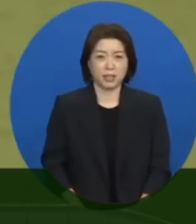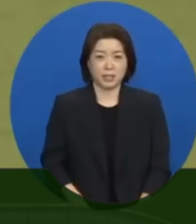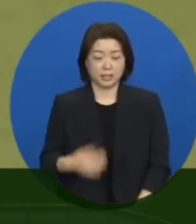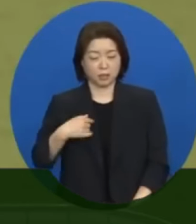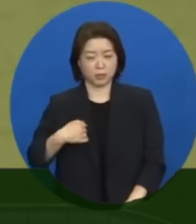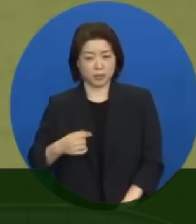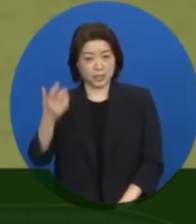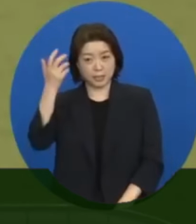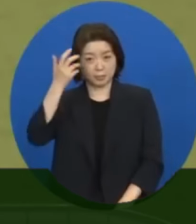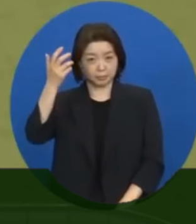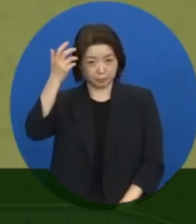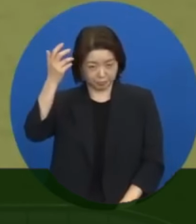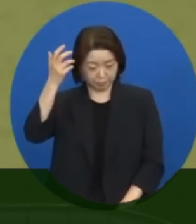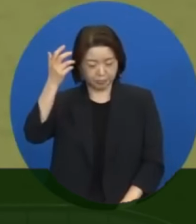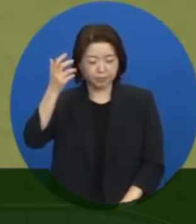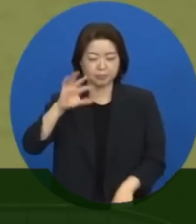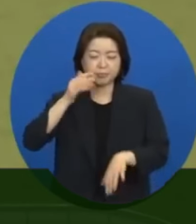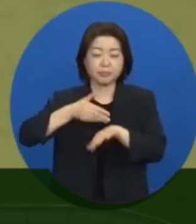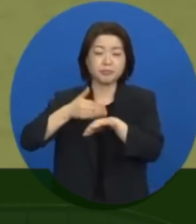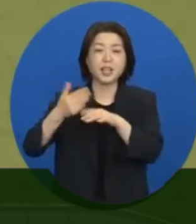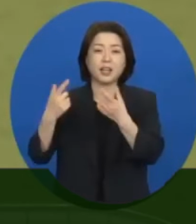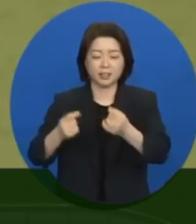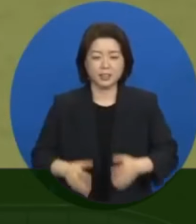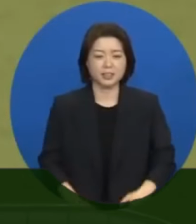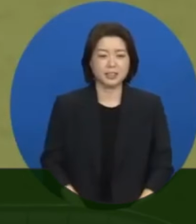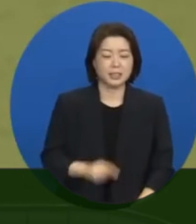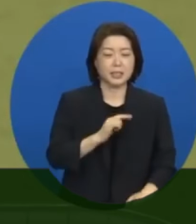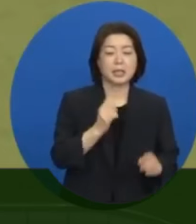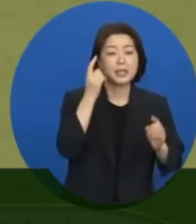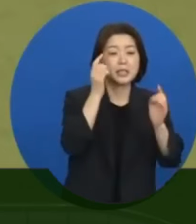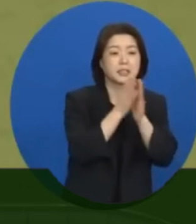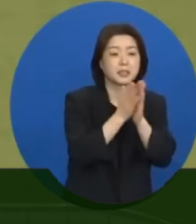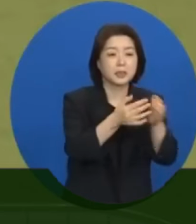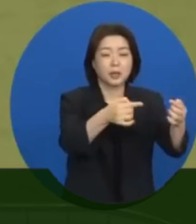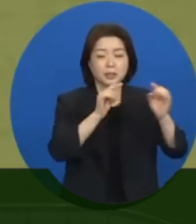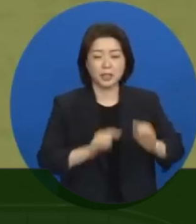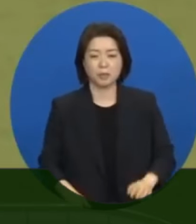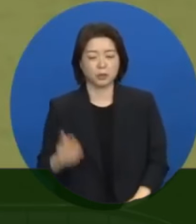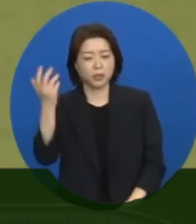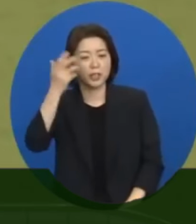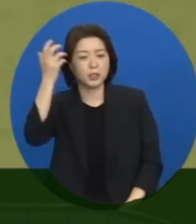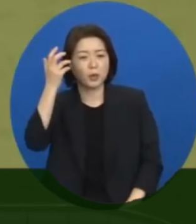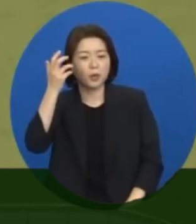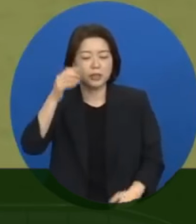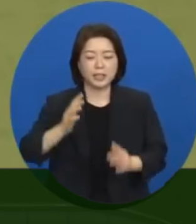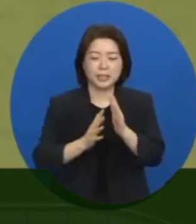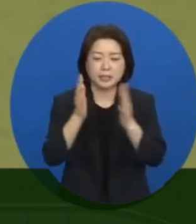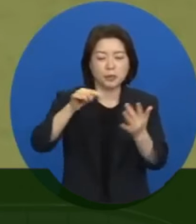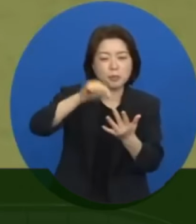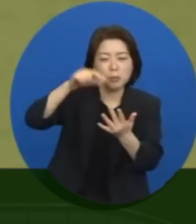영적 수행하듯이 수련하던이 우리의 영혼의 잡초를 뽑읍시다 이러면서 계속 잡초를